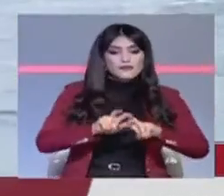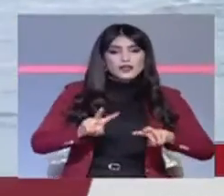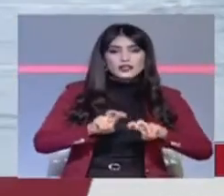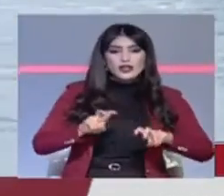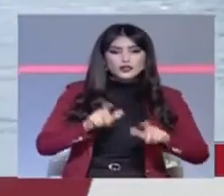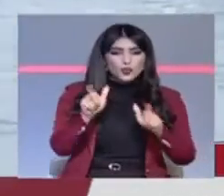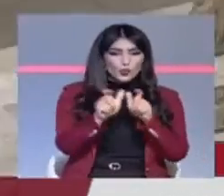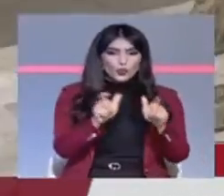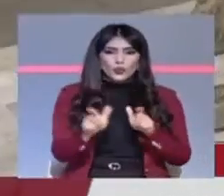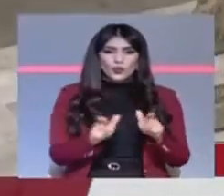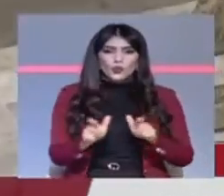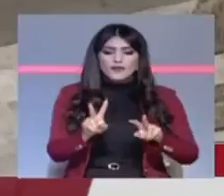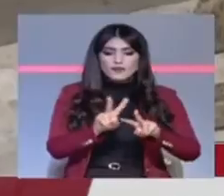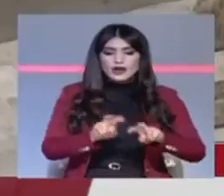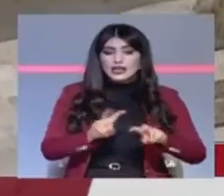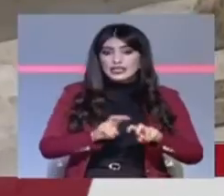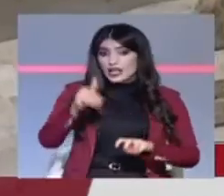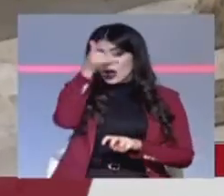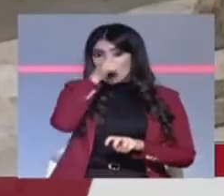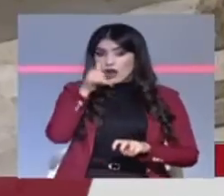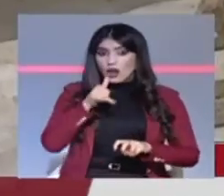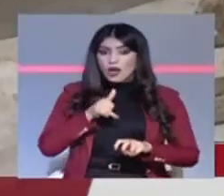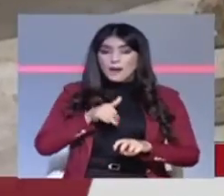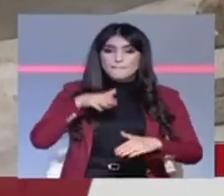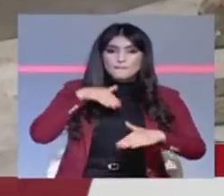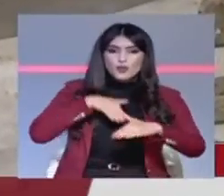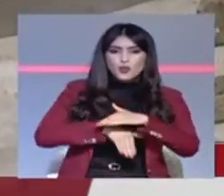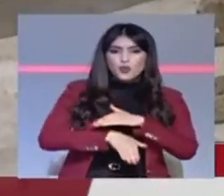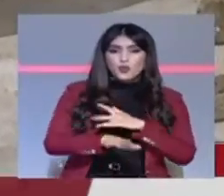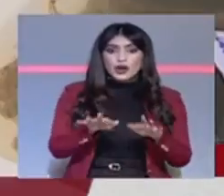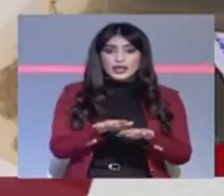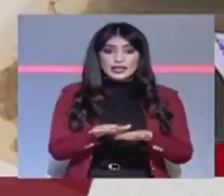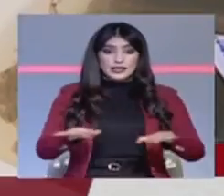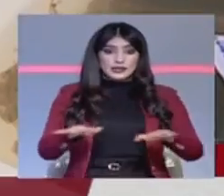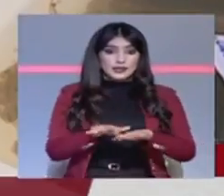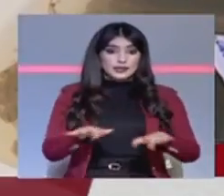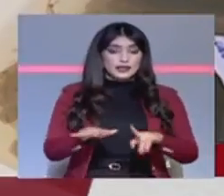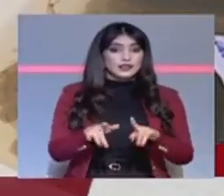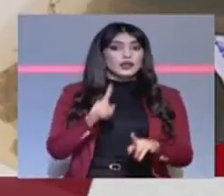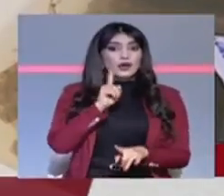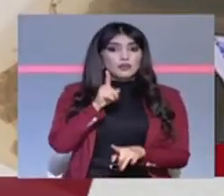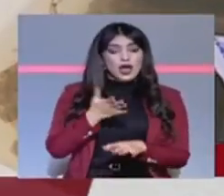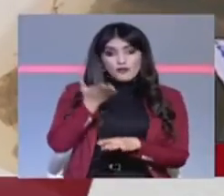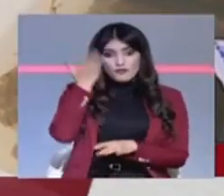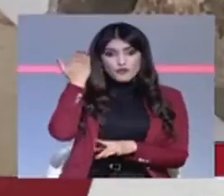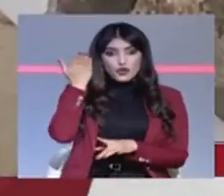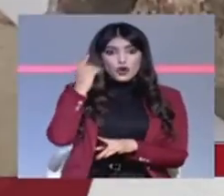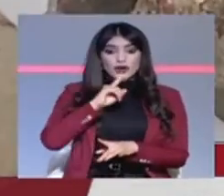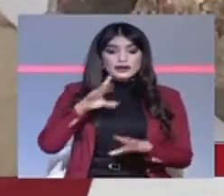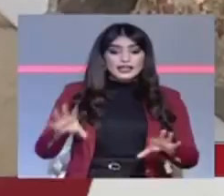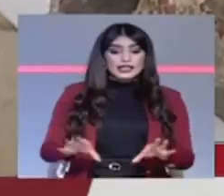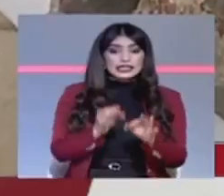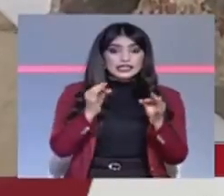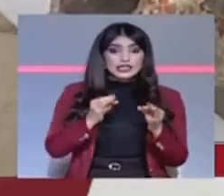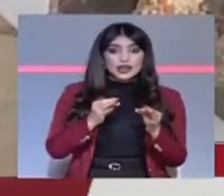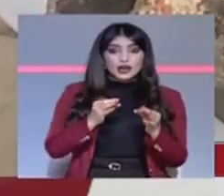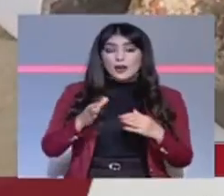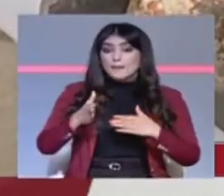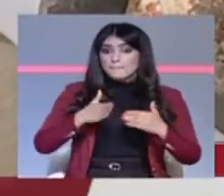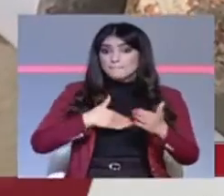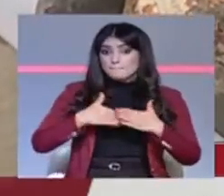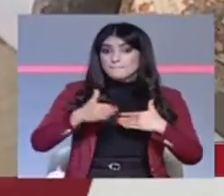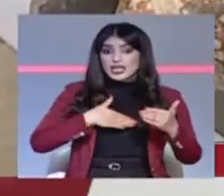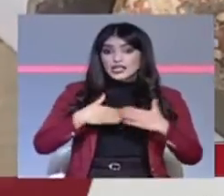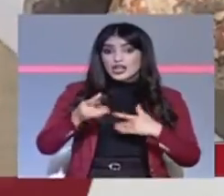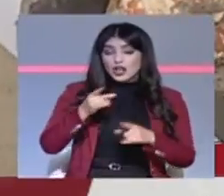المسح والتنقيب عن الاثار المغموره تحت الماء والتي تم خلالها مؤخرا اكتشاف مجموعه من القطع